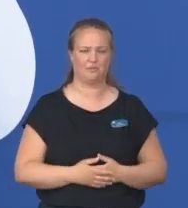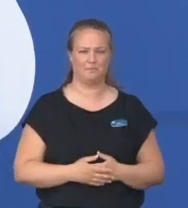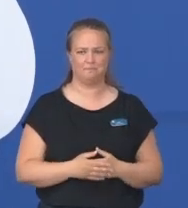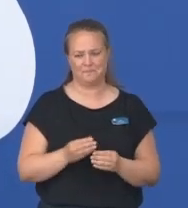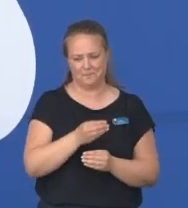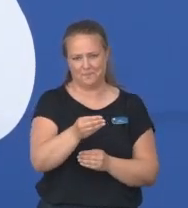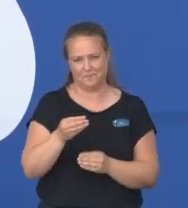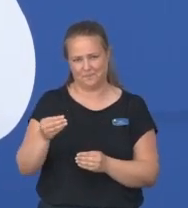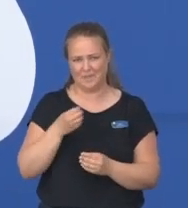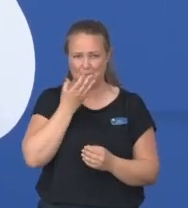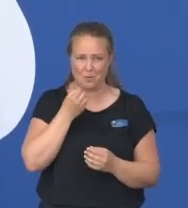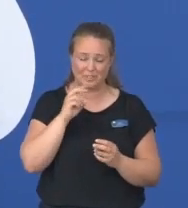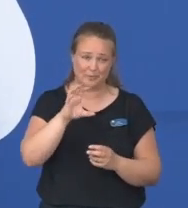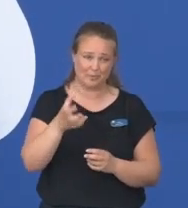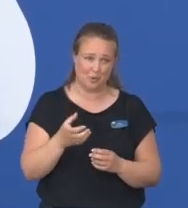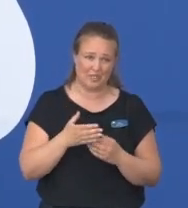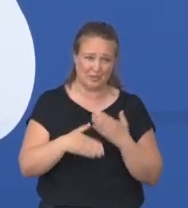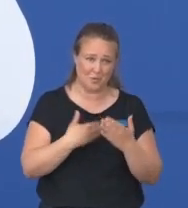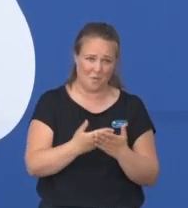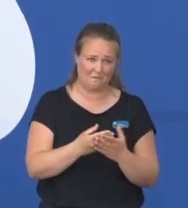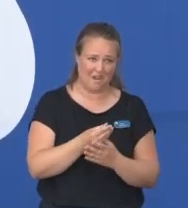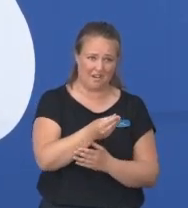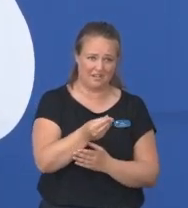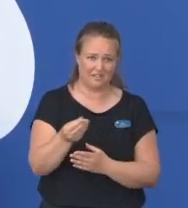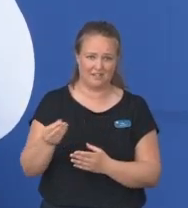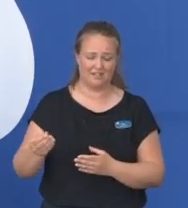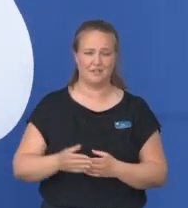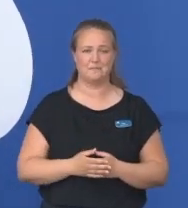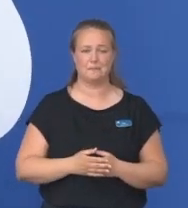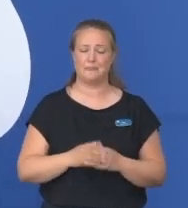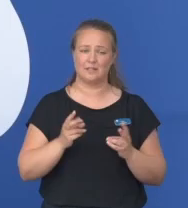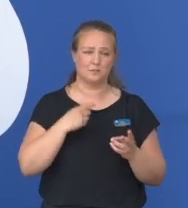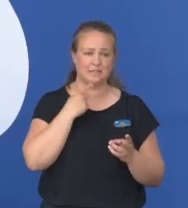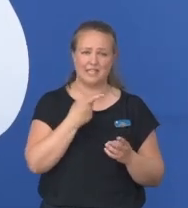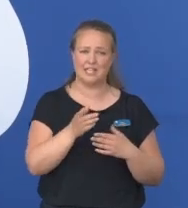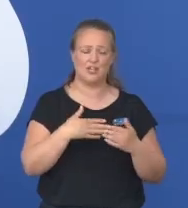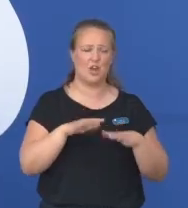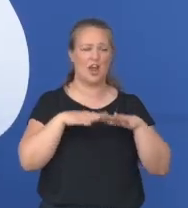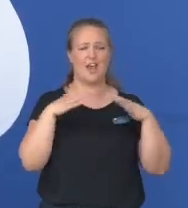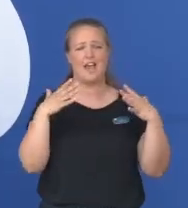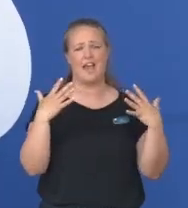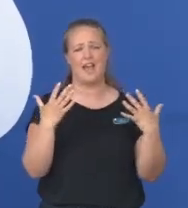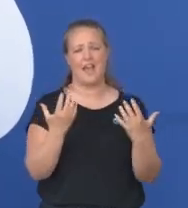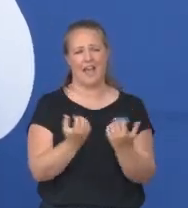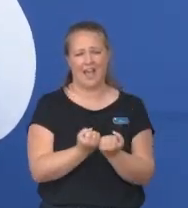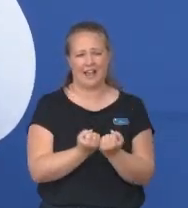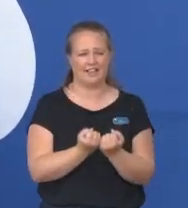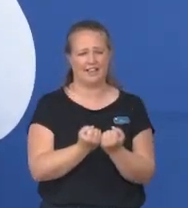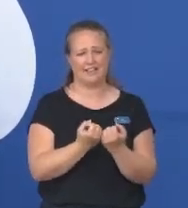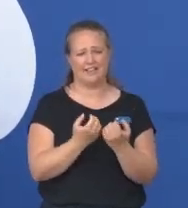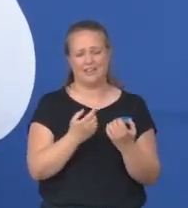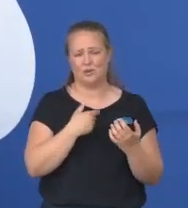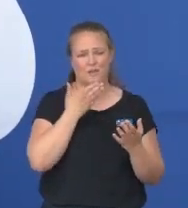till er som en lite symbolisk gåva. Som jag sa, ni gör allt det här, vilket vi uppskattar jättemycket. Stort, stort